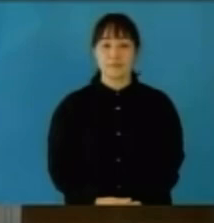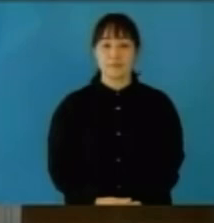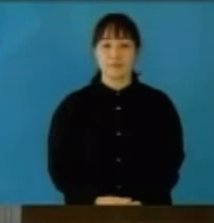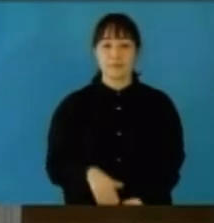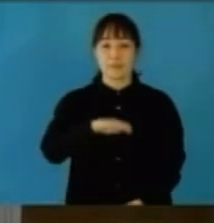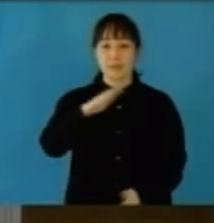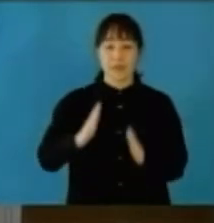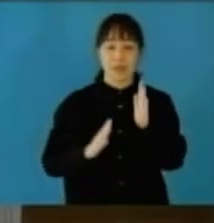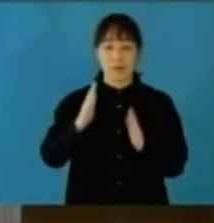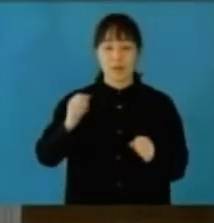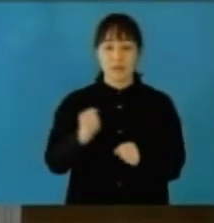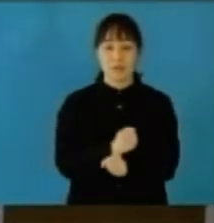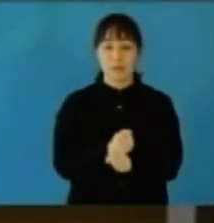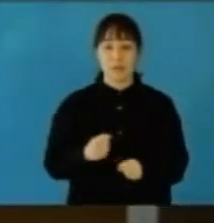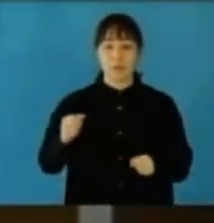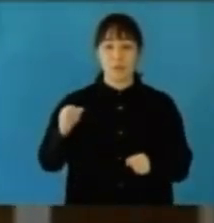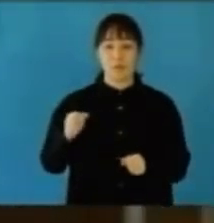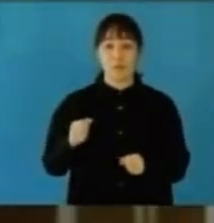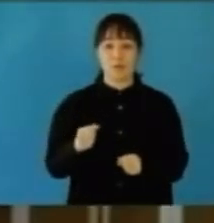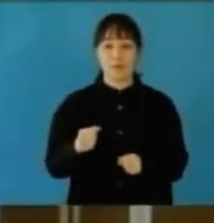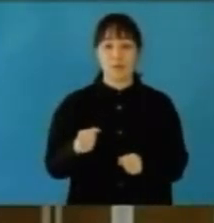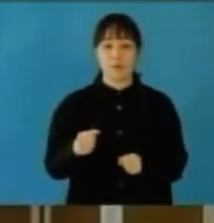平林商工労働水産部長。